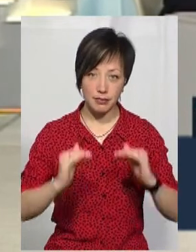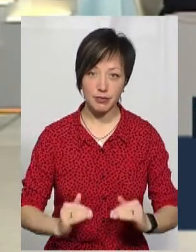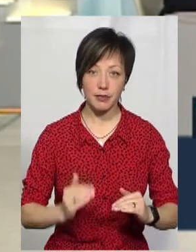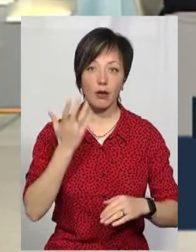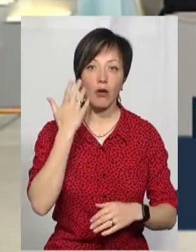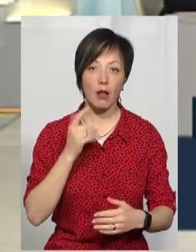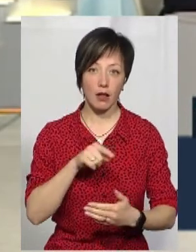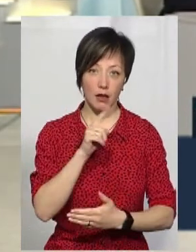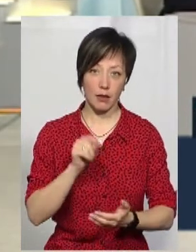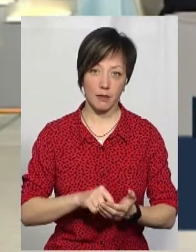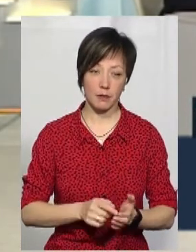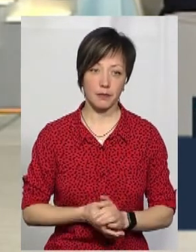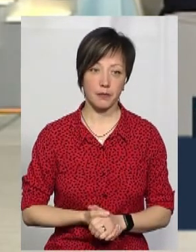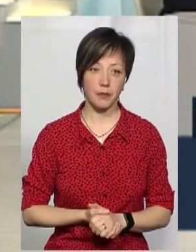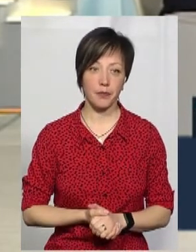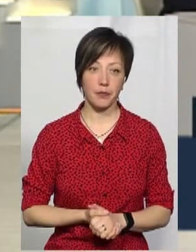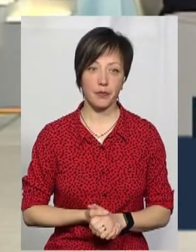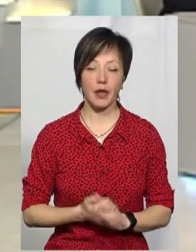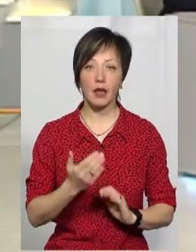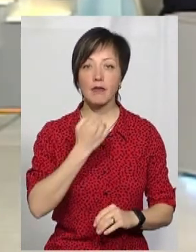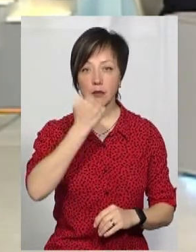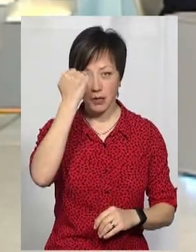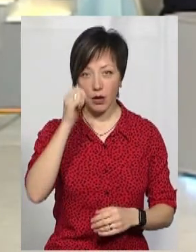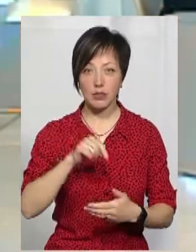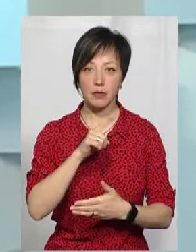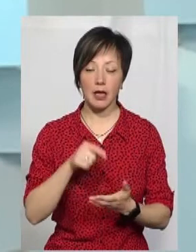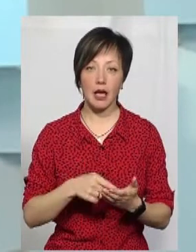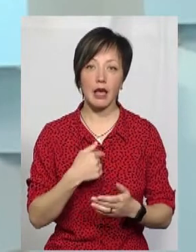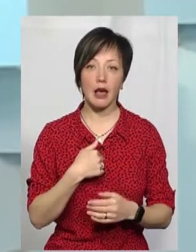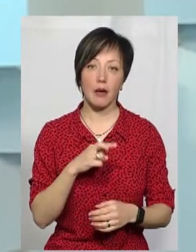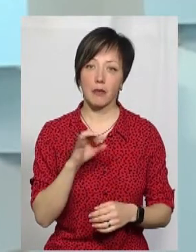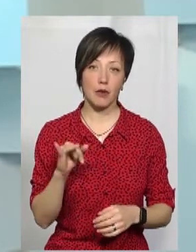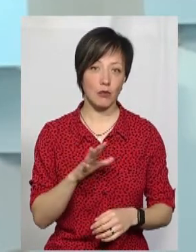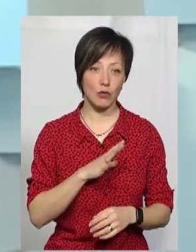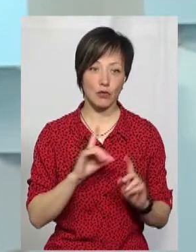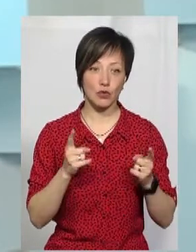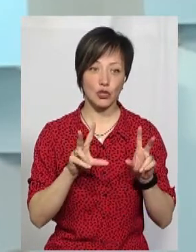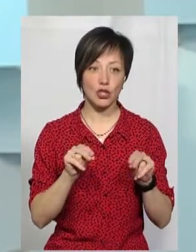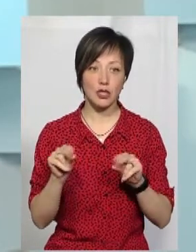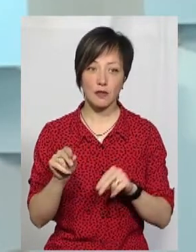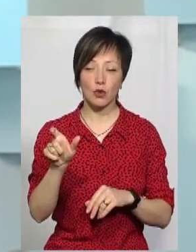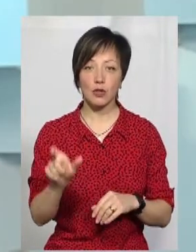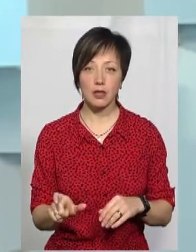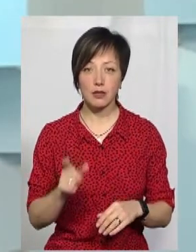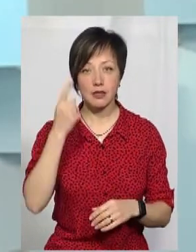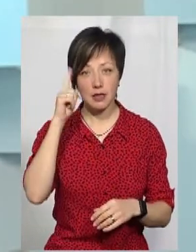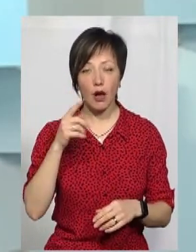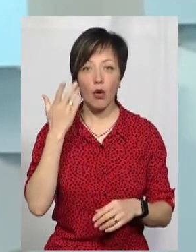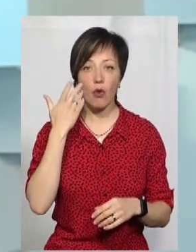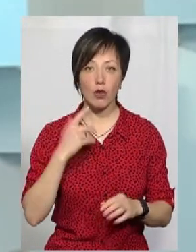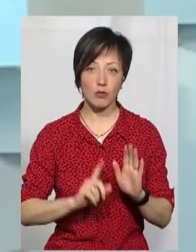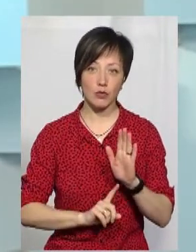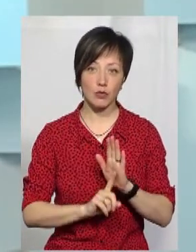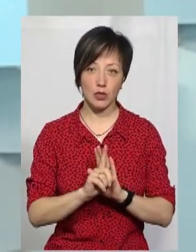Дякую. Я вам дякую за запитання. Ви знаєте, я був би дуже щасливою людиною, якщо б я знав, коли він